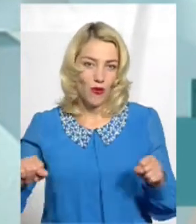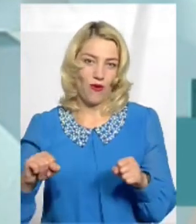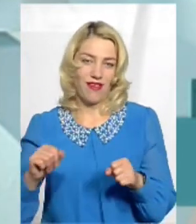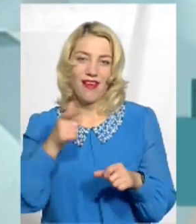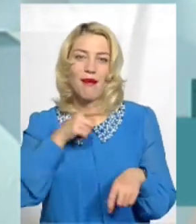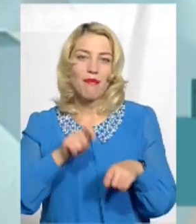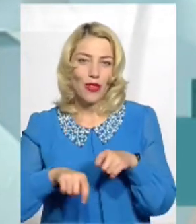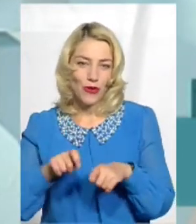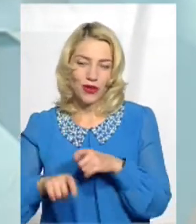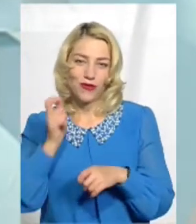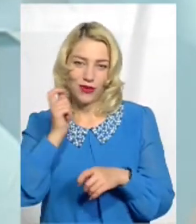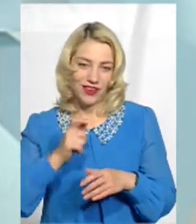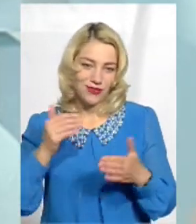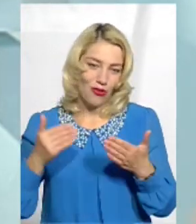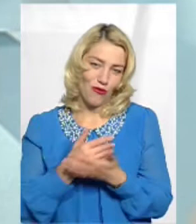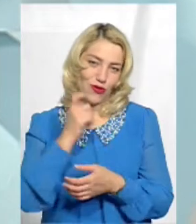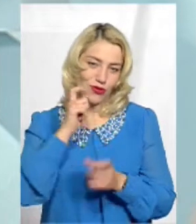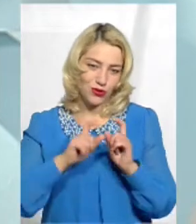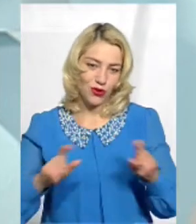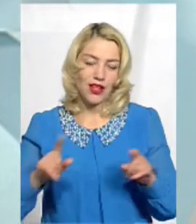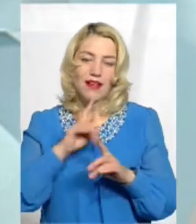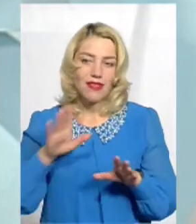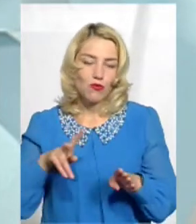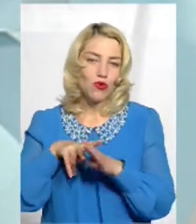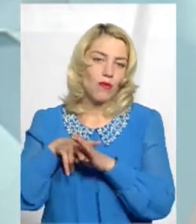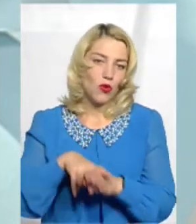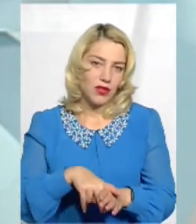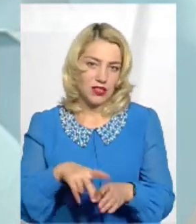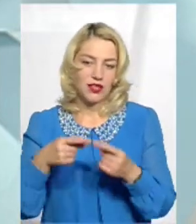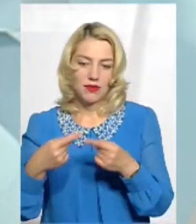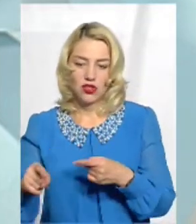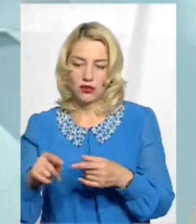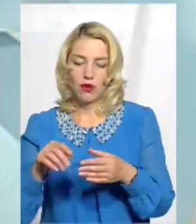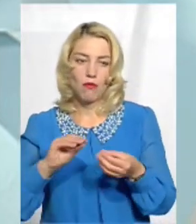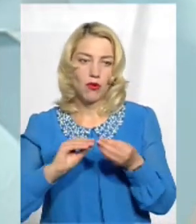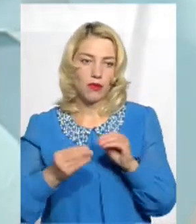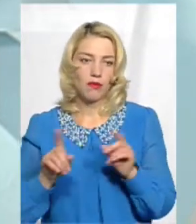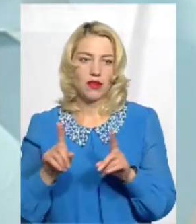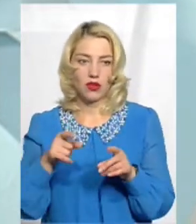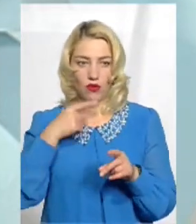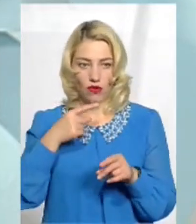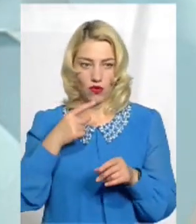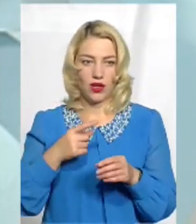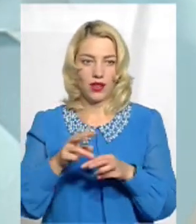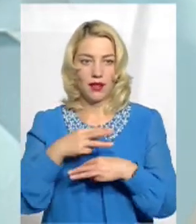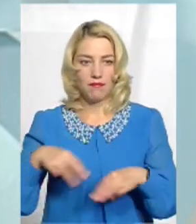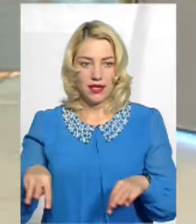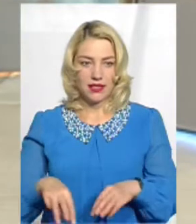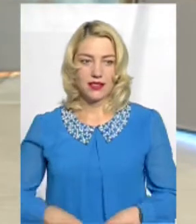нової української школи не будуть переобтяжені іншими проблемами, про які, власне, говорили